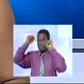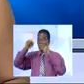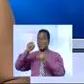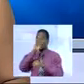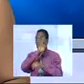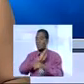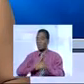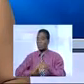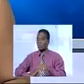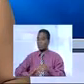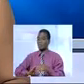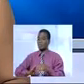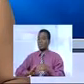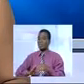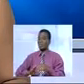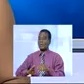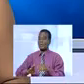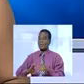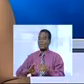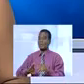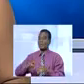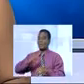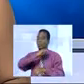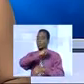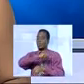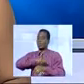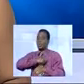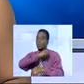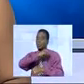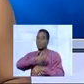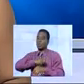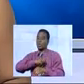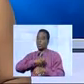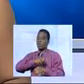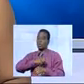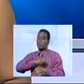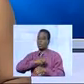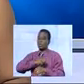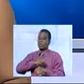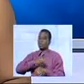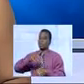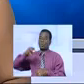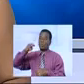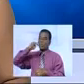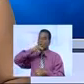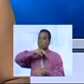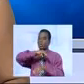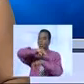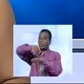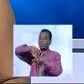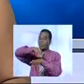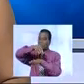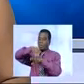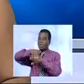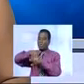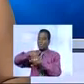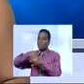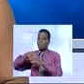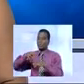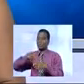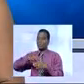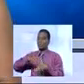Bénin, Yayi Boni, Faure Yassingbé du Togo, Ibrahim Boubacar Keïta du Mali et John Dramani